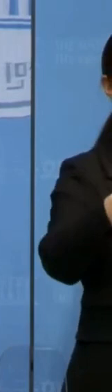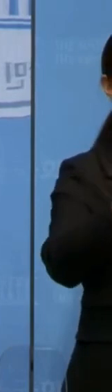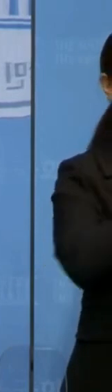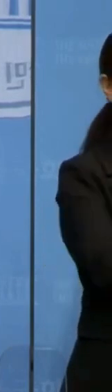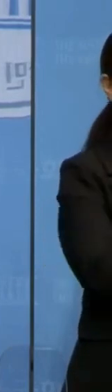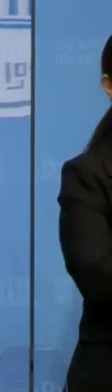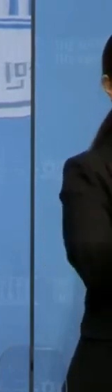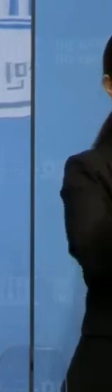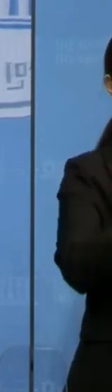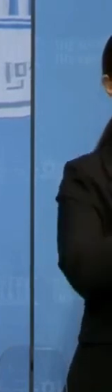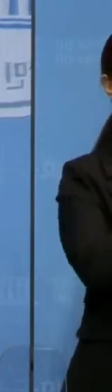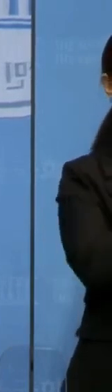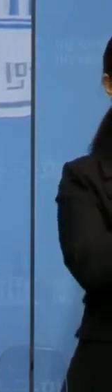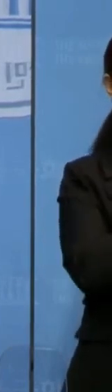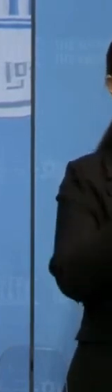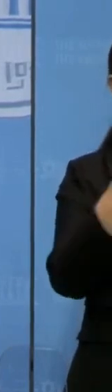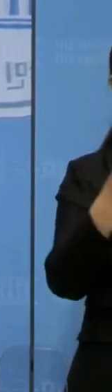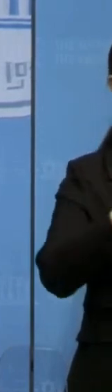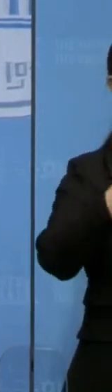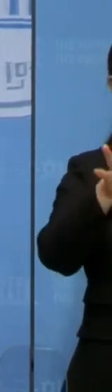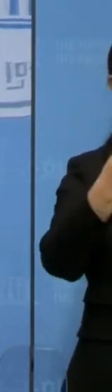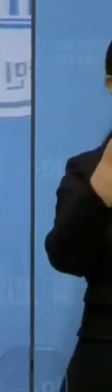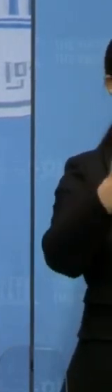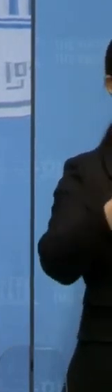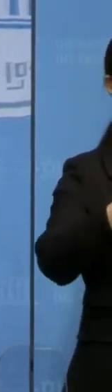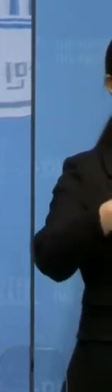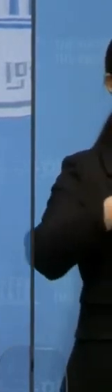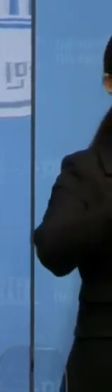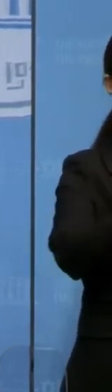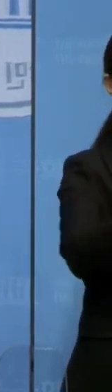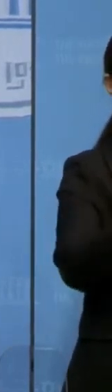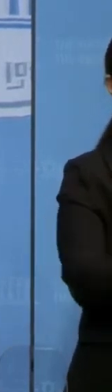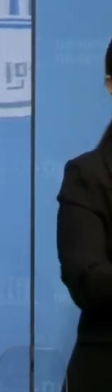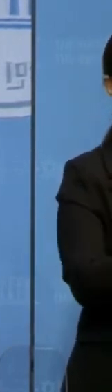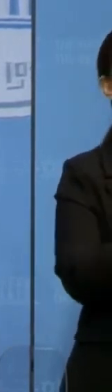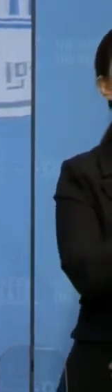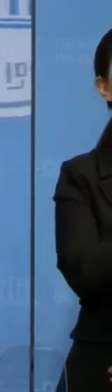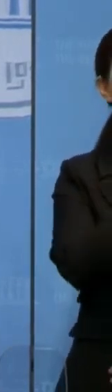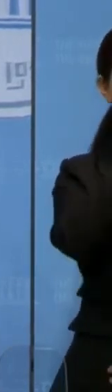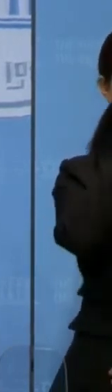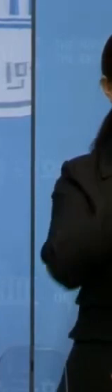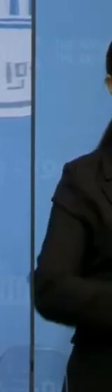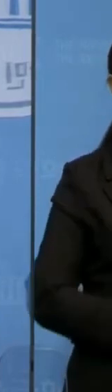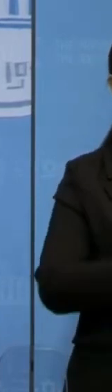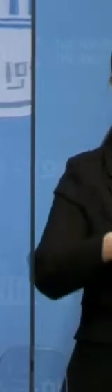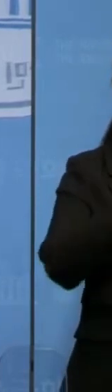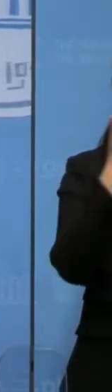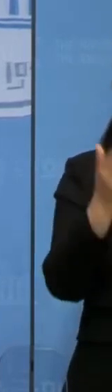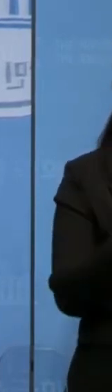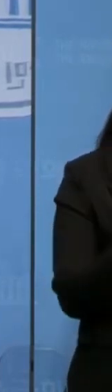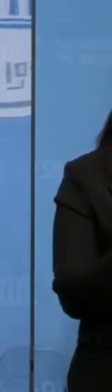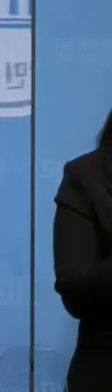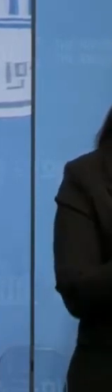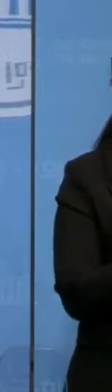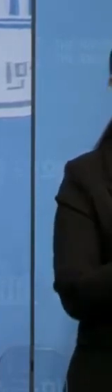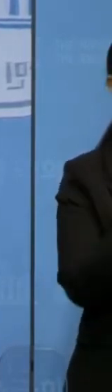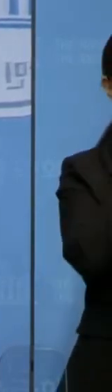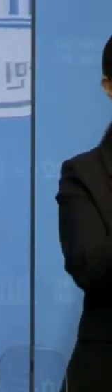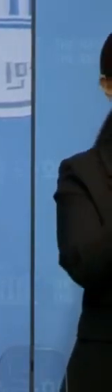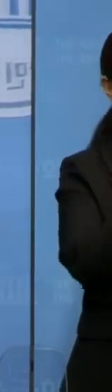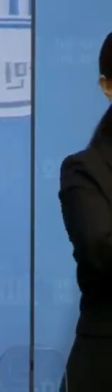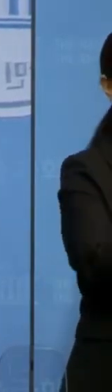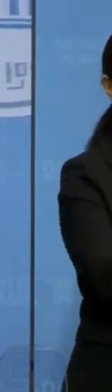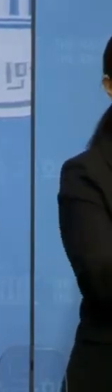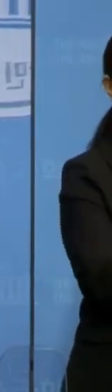있습니다 모든 역량을 더불어 민주당의 이름으로 뭐 내면 우리는